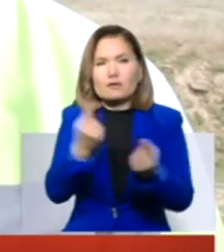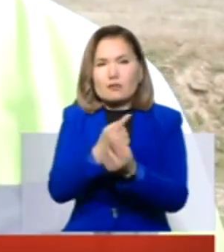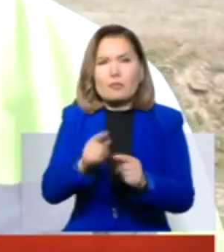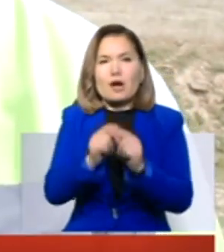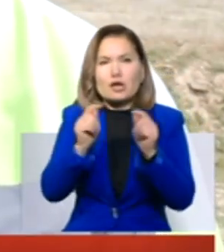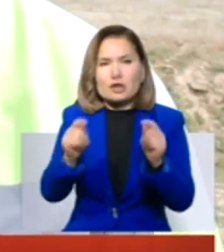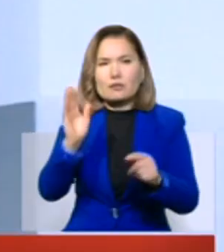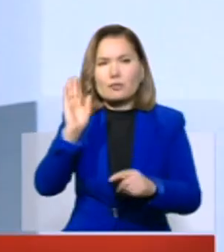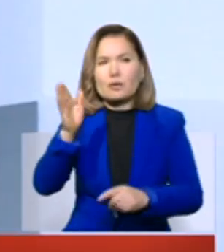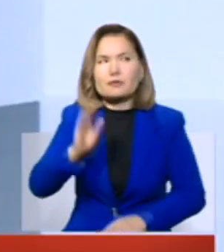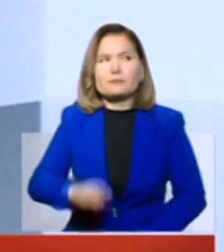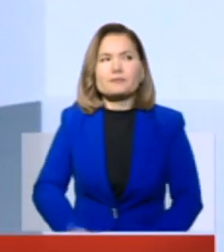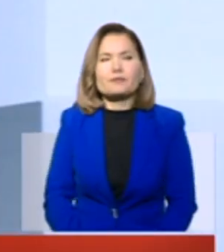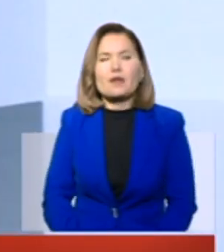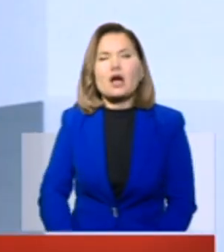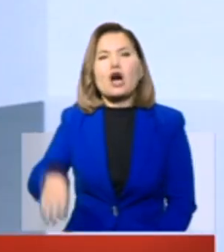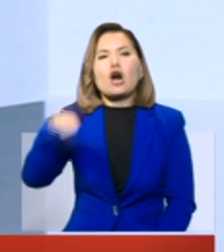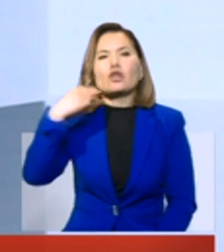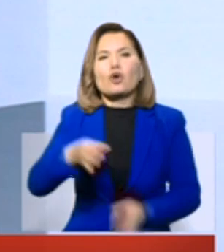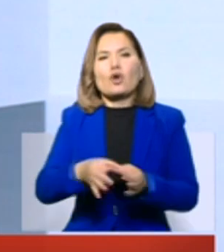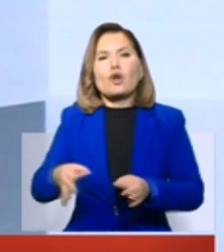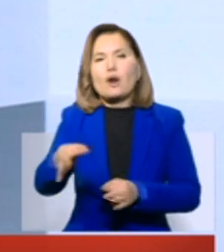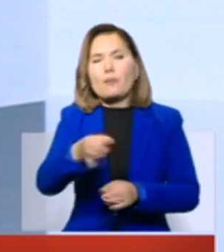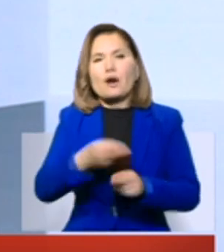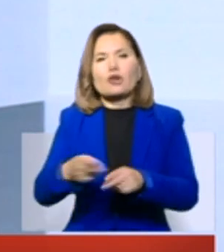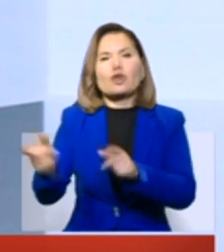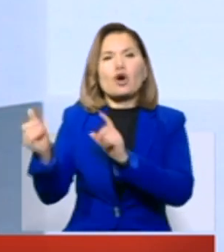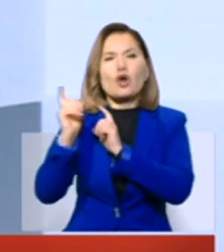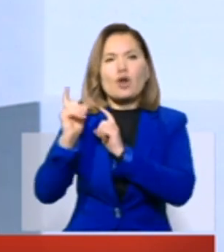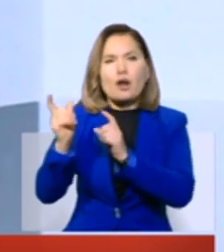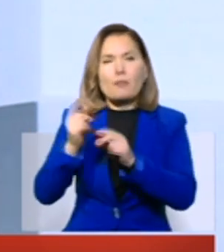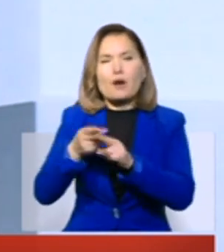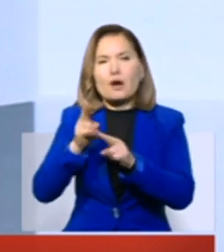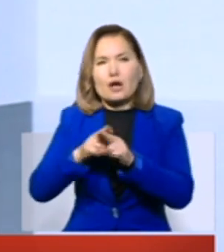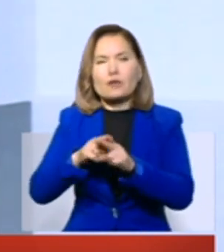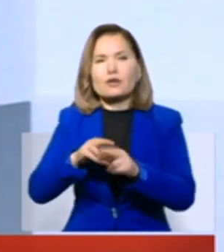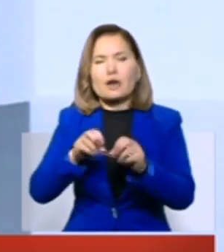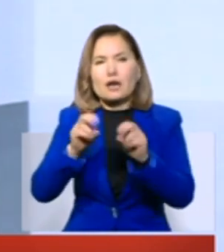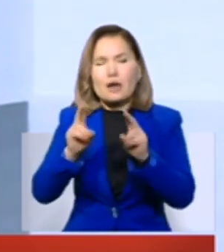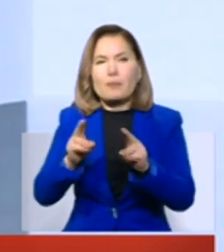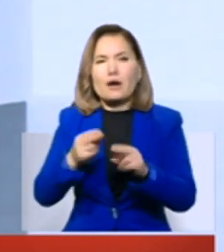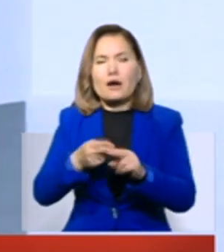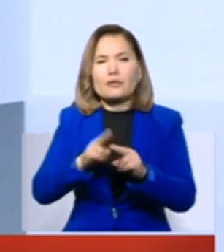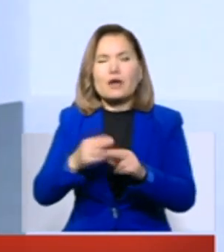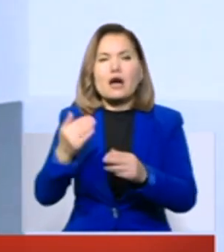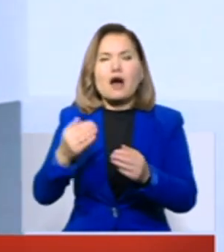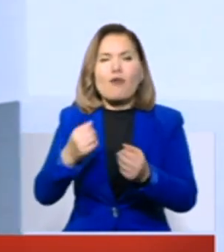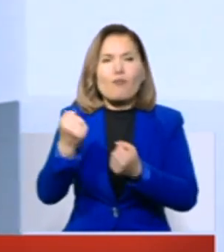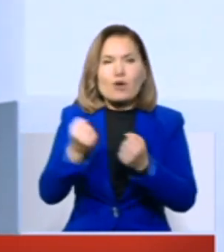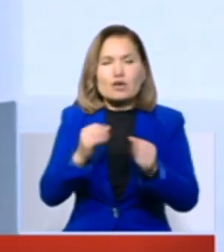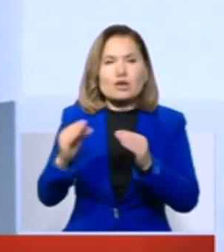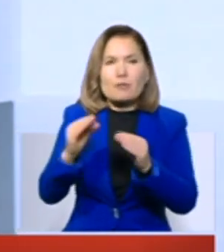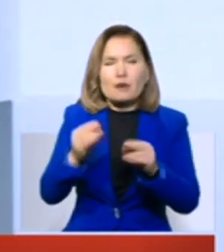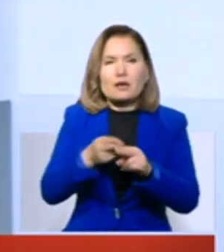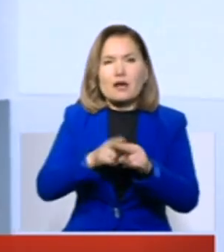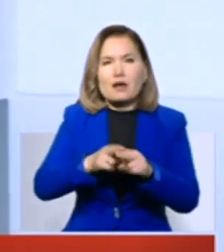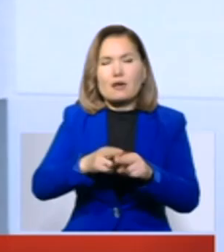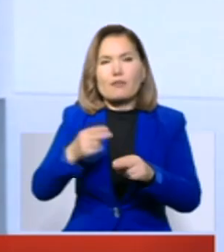болады. Түркістан облысында жүк көлігімен келін әкеліп, кортеж ұйымдастырғандар жауапқа